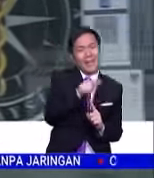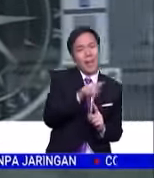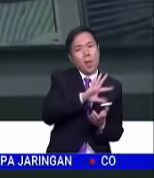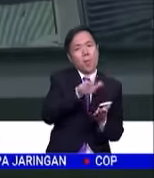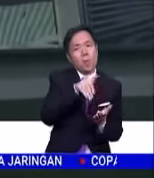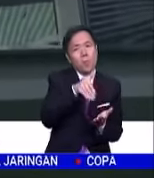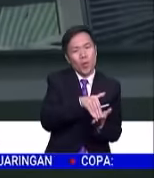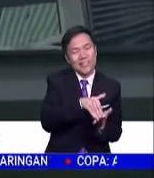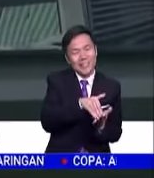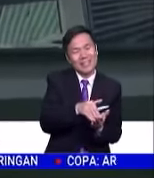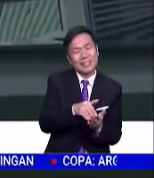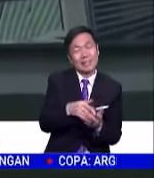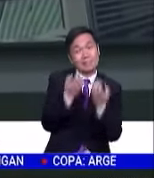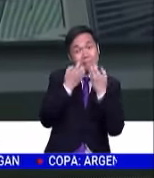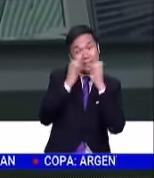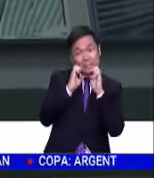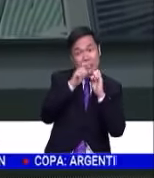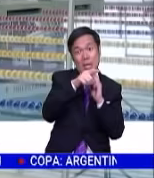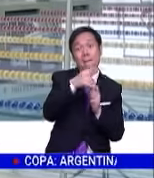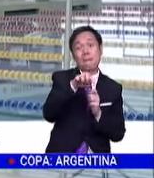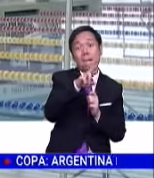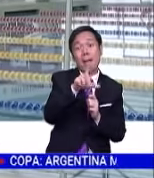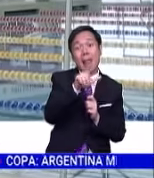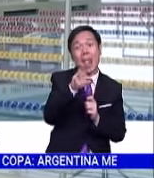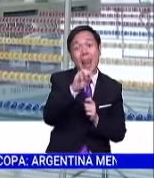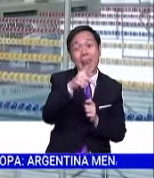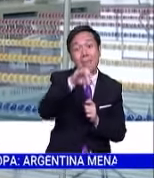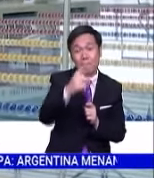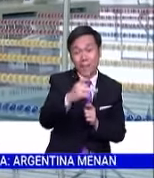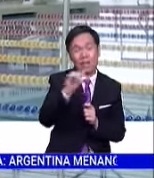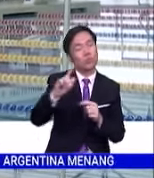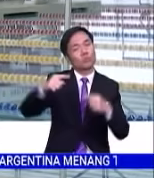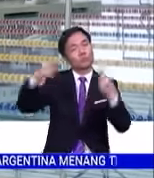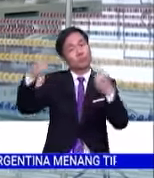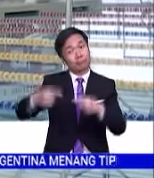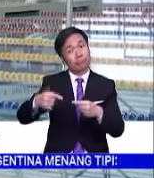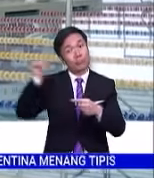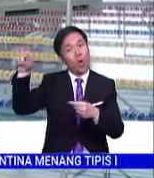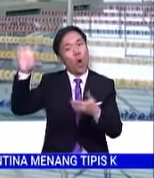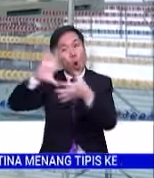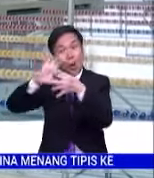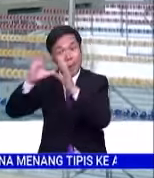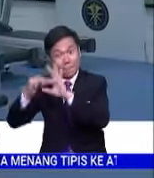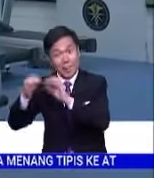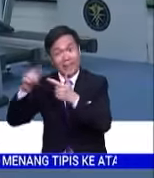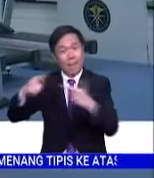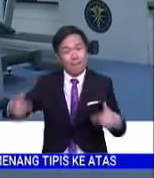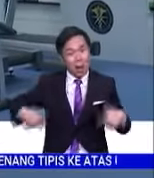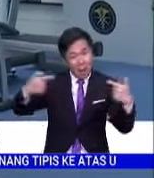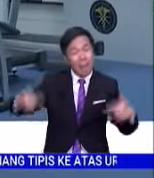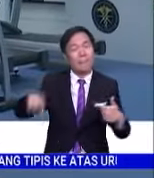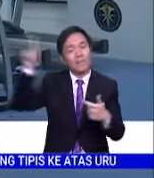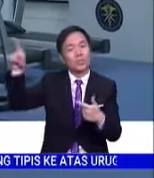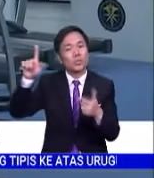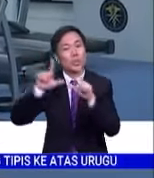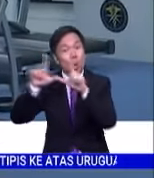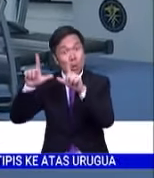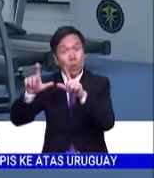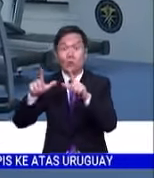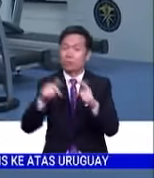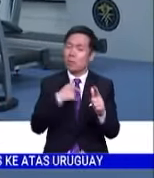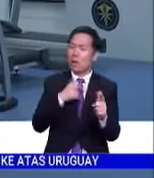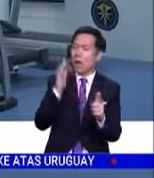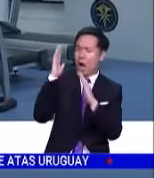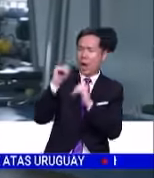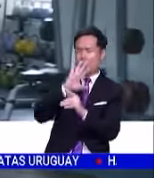Kecemerlangan Sukan Paralimpik yang kini disediakan untuk atlet bertanding di Sukan Olimpik dan Paralimpik Tokyo 2020.